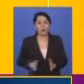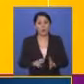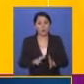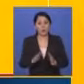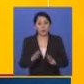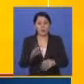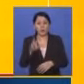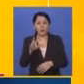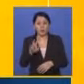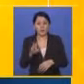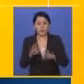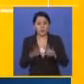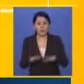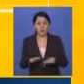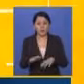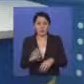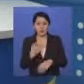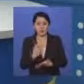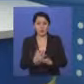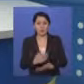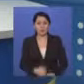300 жылыту пункті де қарастырылған.